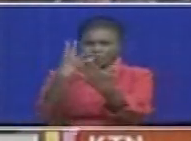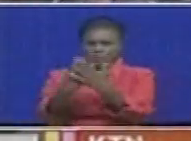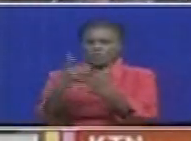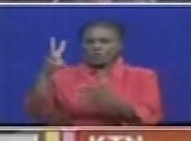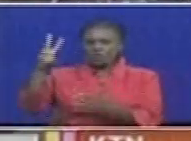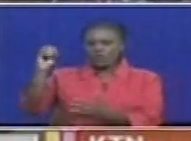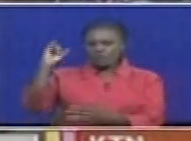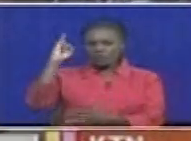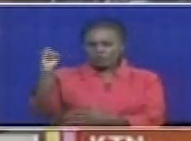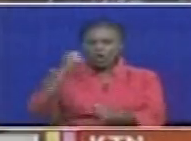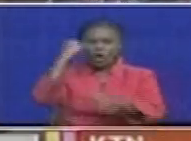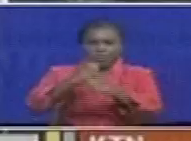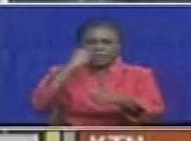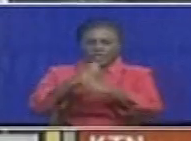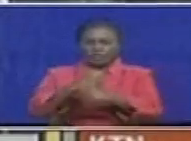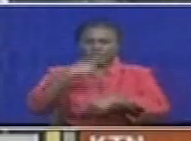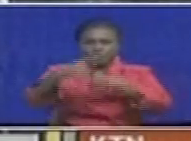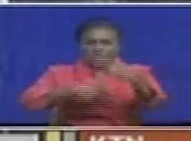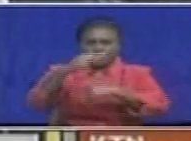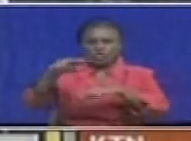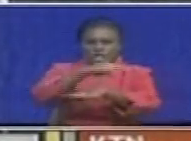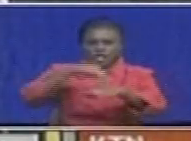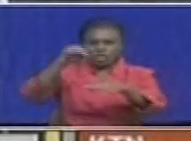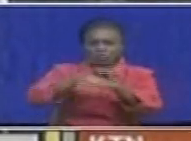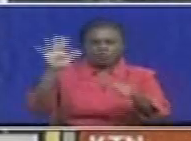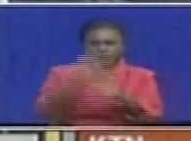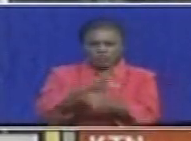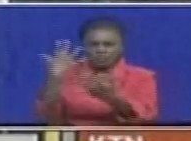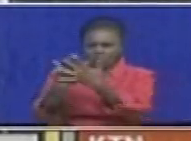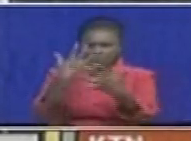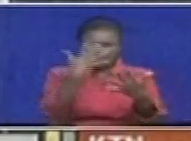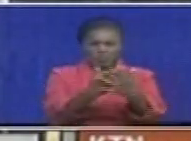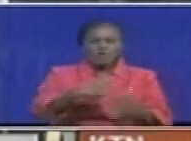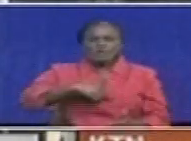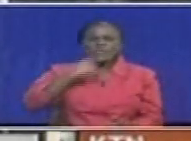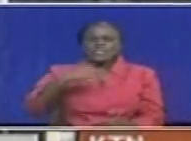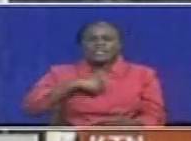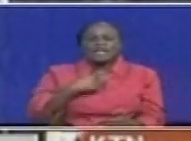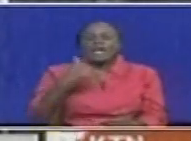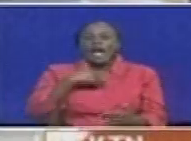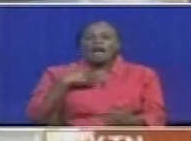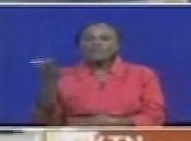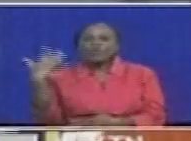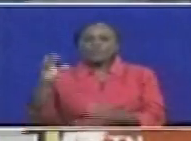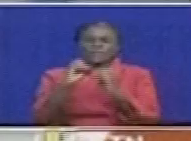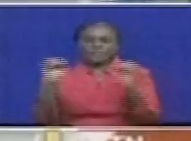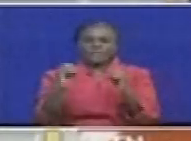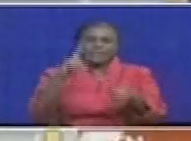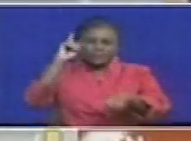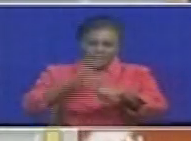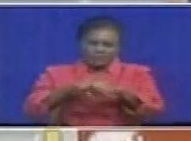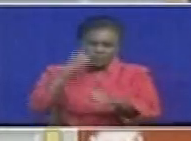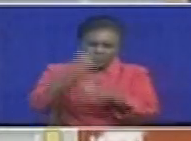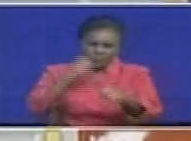katika operesheni inayoendelea kote nchini kuwatia mbaroni wageni wanaoishi humo nchini bila vibali. Katika juhudi za